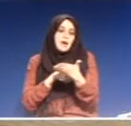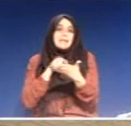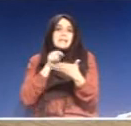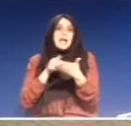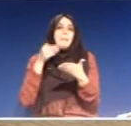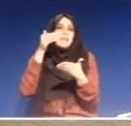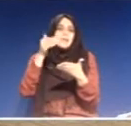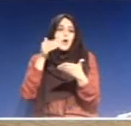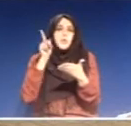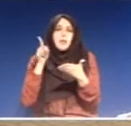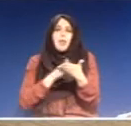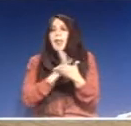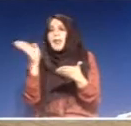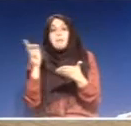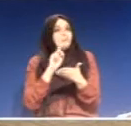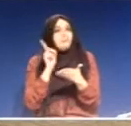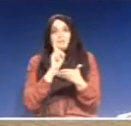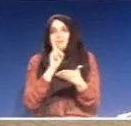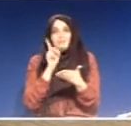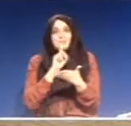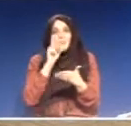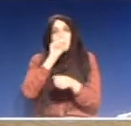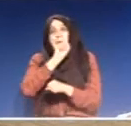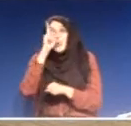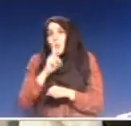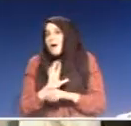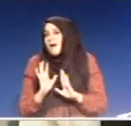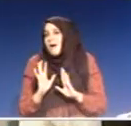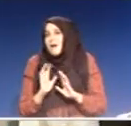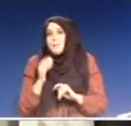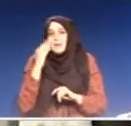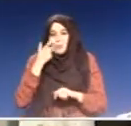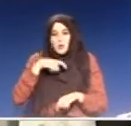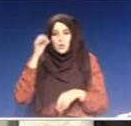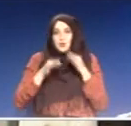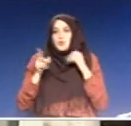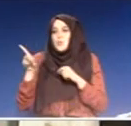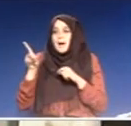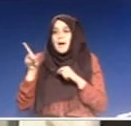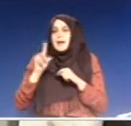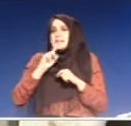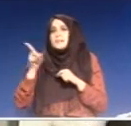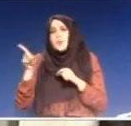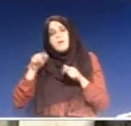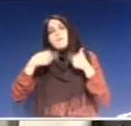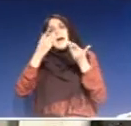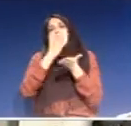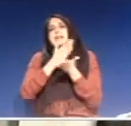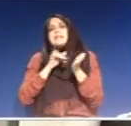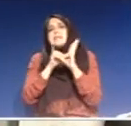يعني الموكلة له. نعم. القاضي يقول له مثلا يقول له تروح تقسم الأرض الفلانية على الأقل